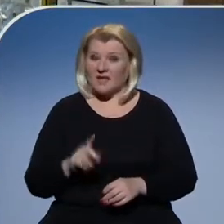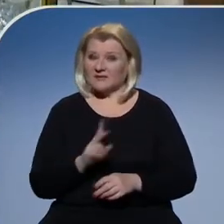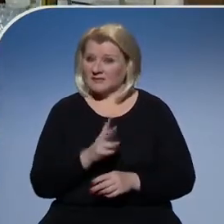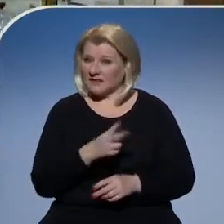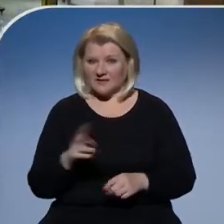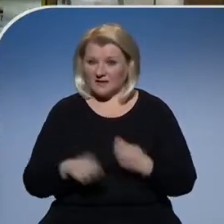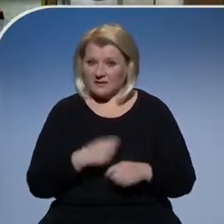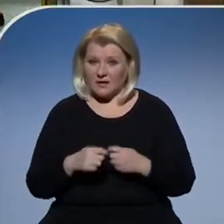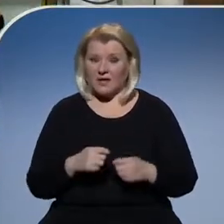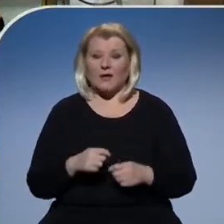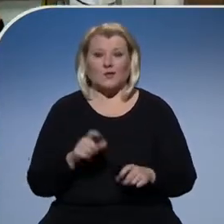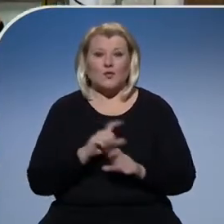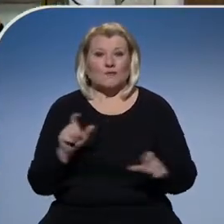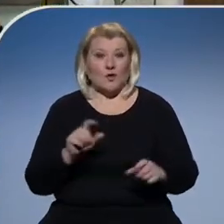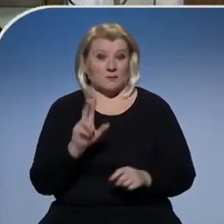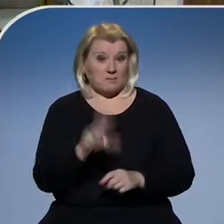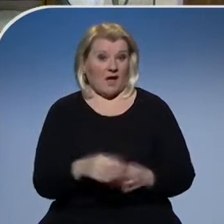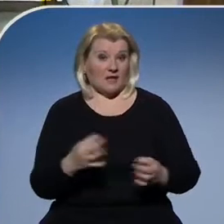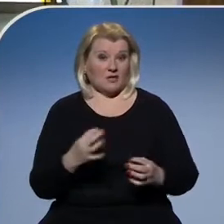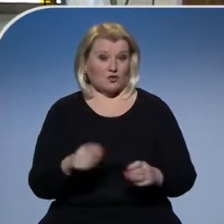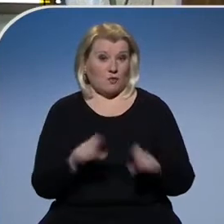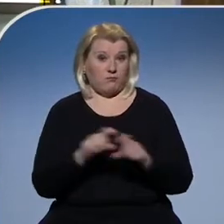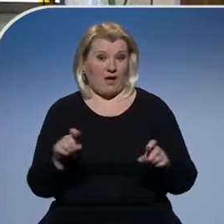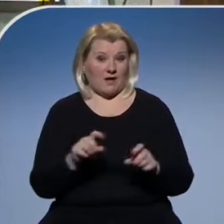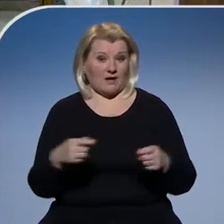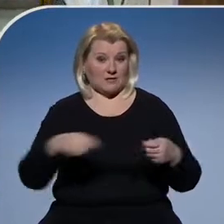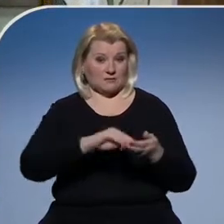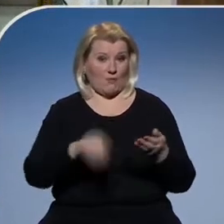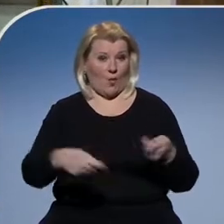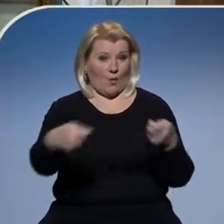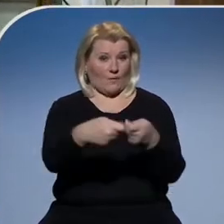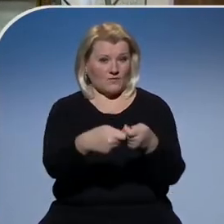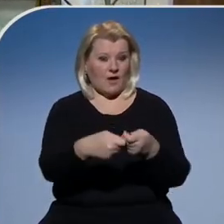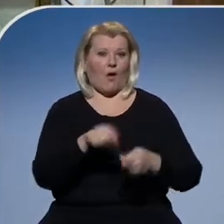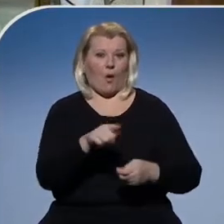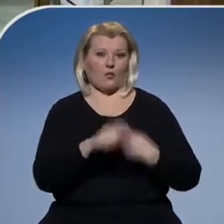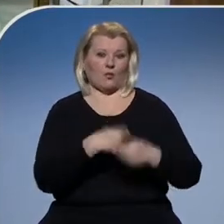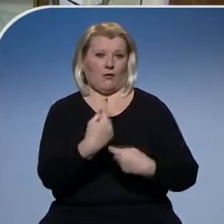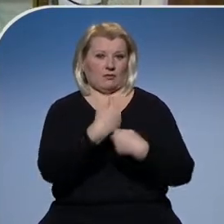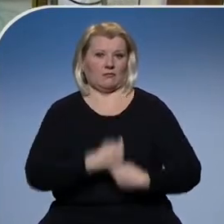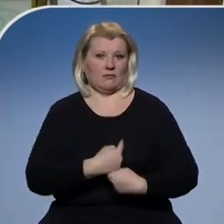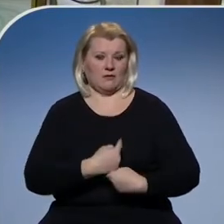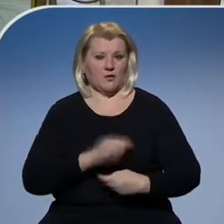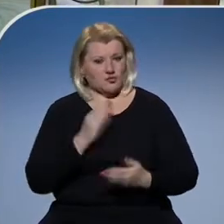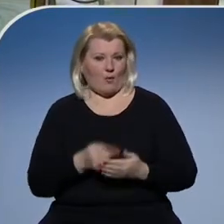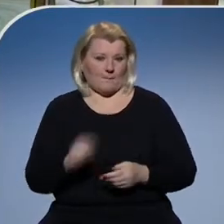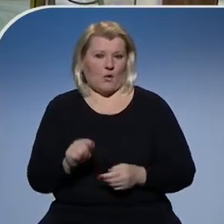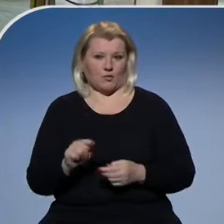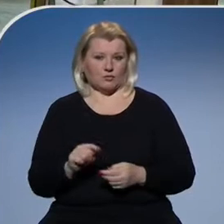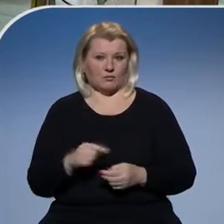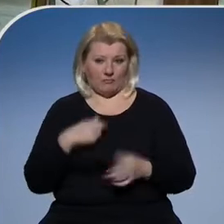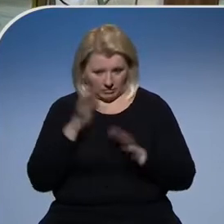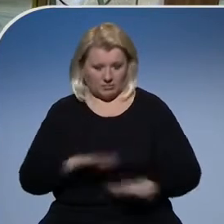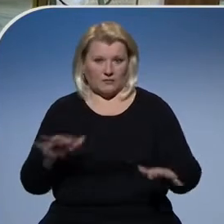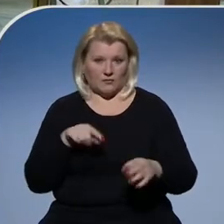protože on má třeba smlouvu s nějakou finanční institucí a tím pádem vám nabídne ten produkt právě, za který je placen svým